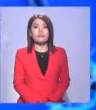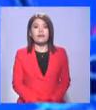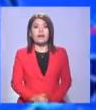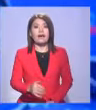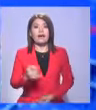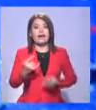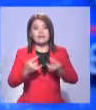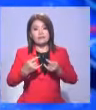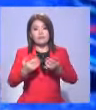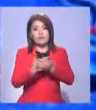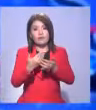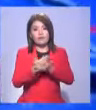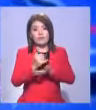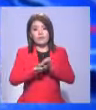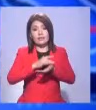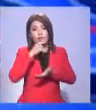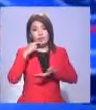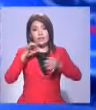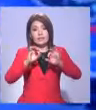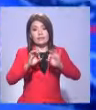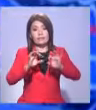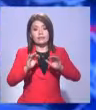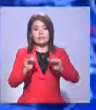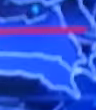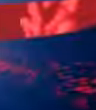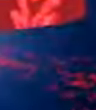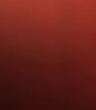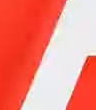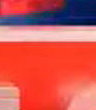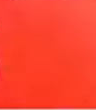Астана Таймс әрмен қарай орыс тілінде жалғасады. Аман сау болыңыздар.